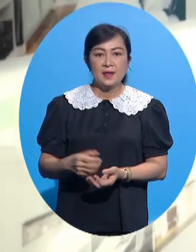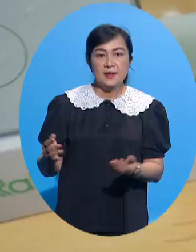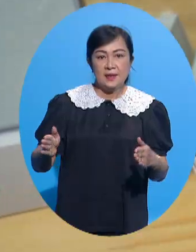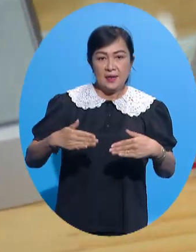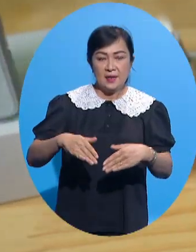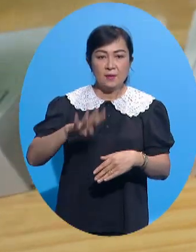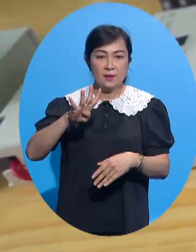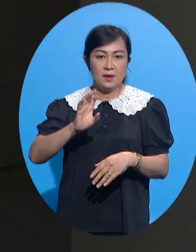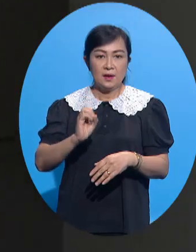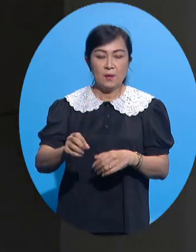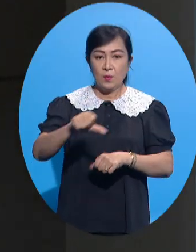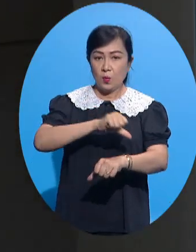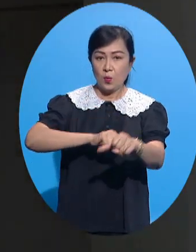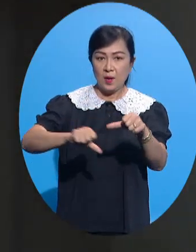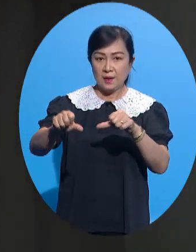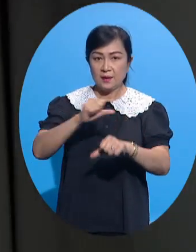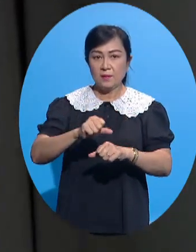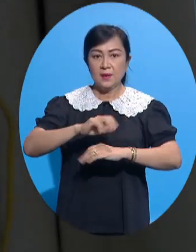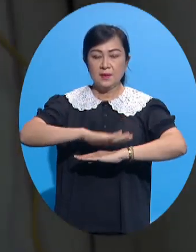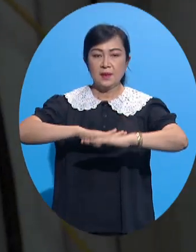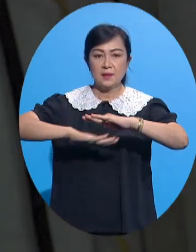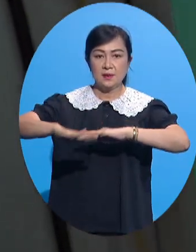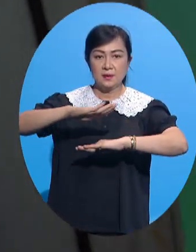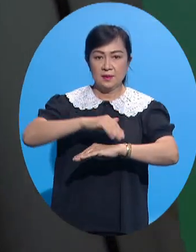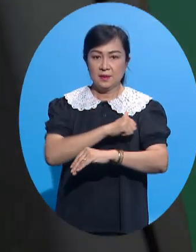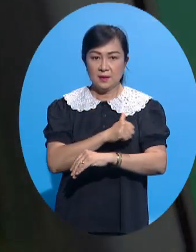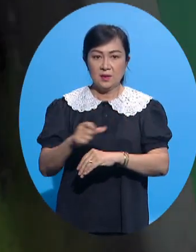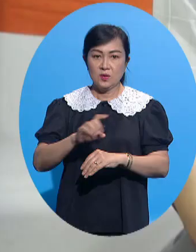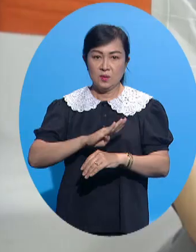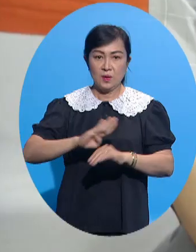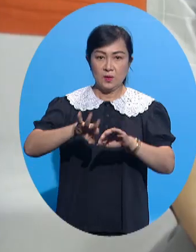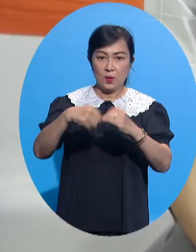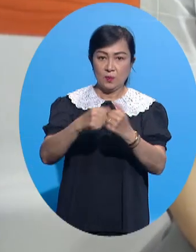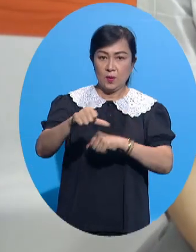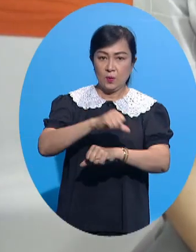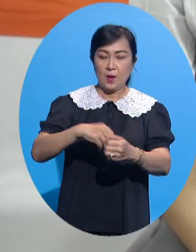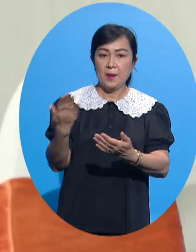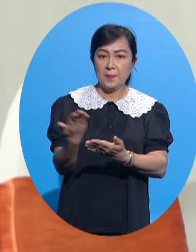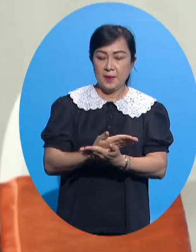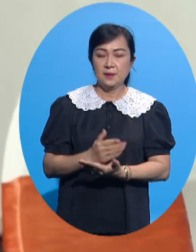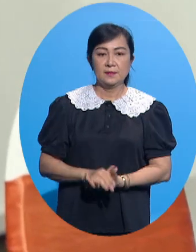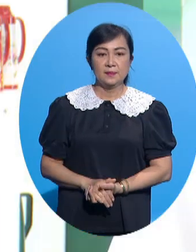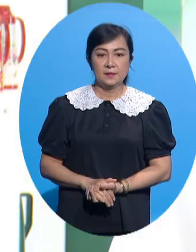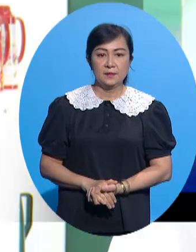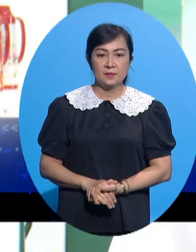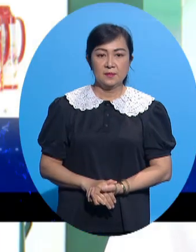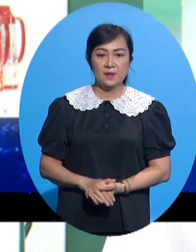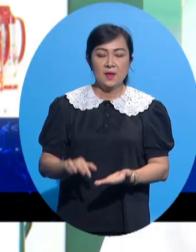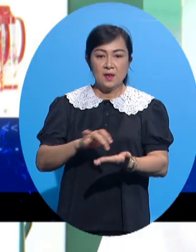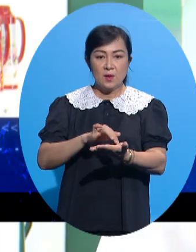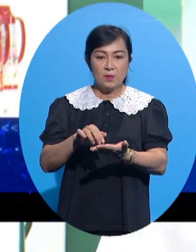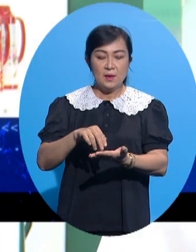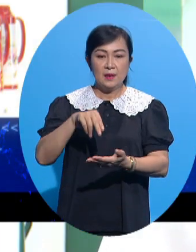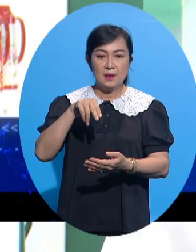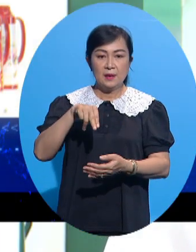tựu 4.0 vào mọi mặt hoạt động, đồng thời kết hợp với xây dựng nguồn nhân lực, chuẩn bị mô hình tổ chức hoạt động mới. Công nghệ nền của